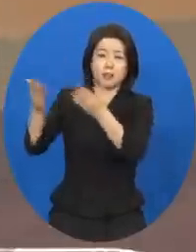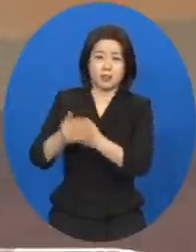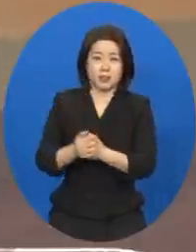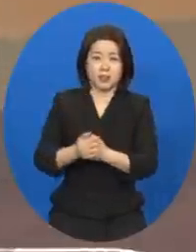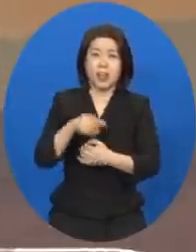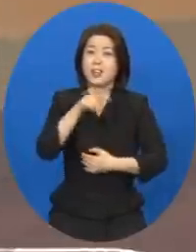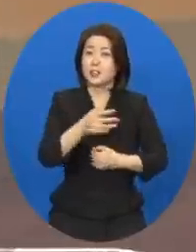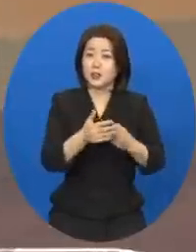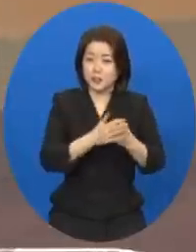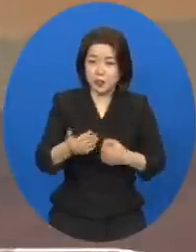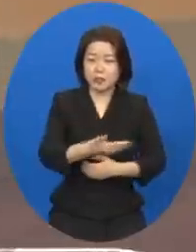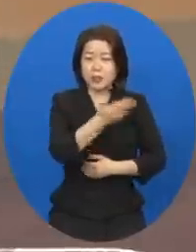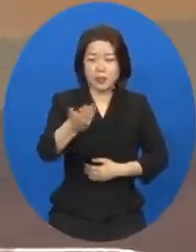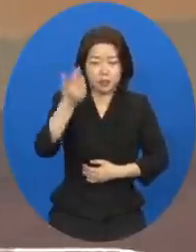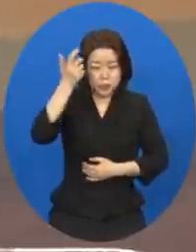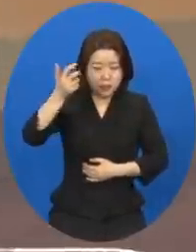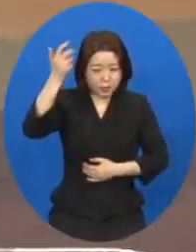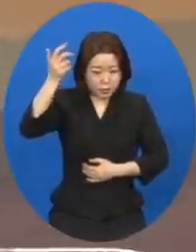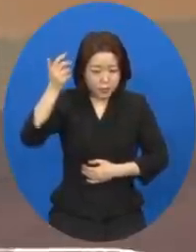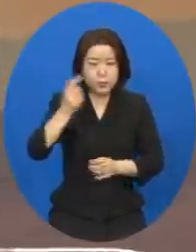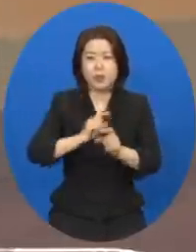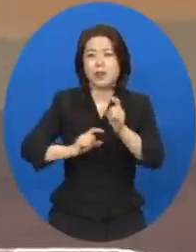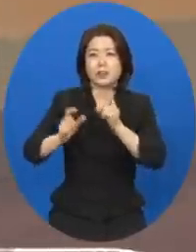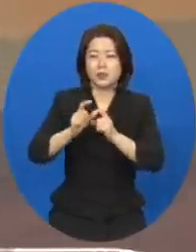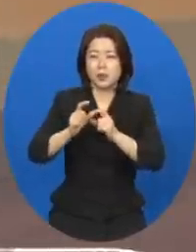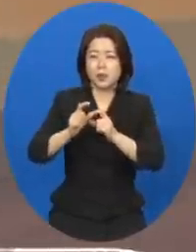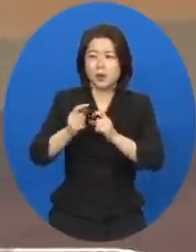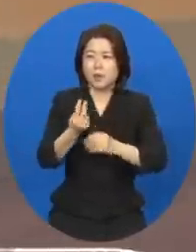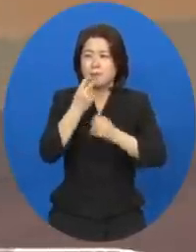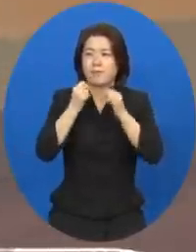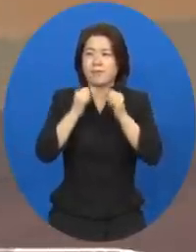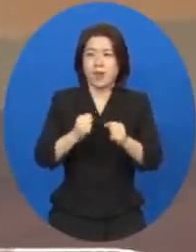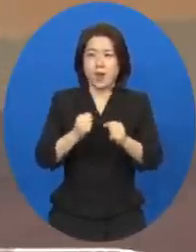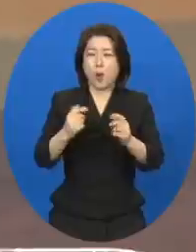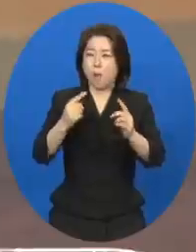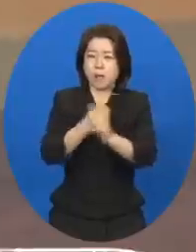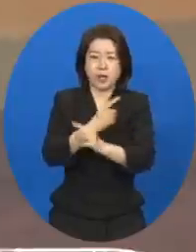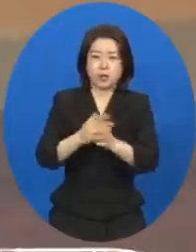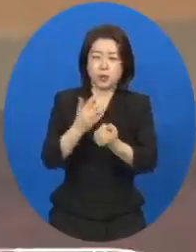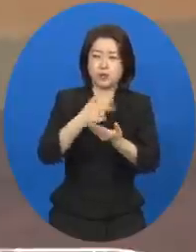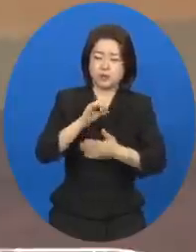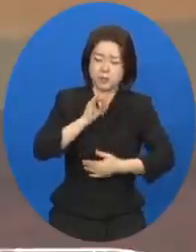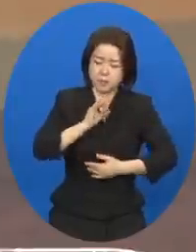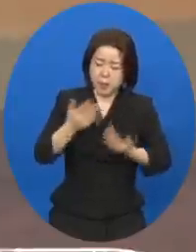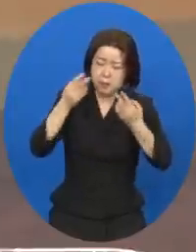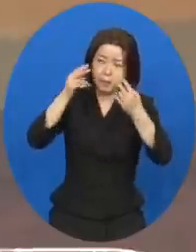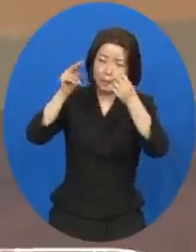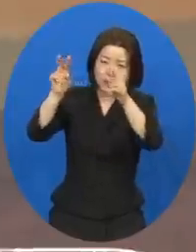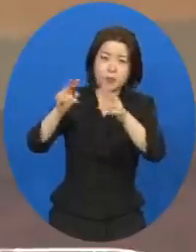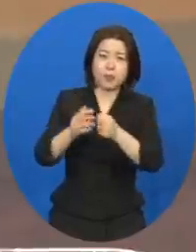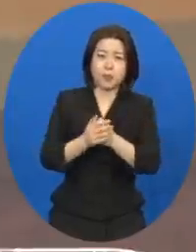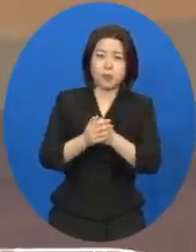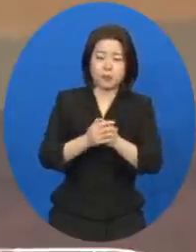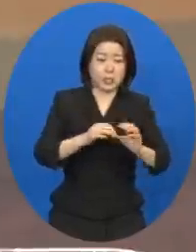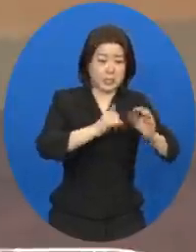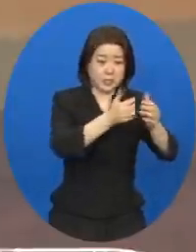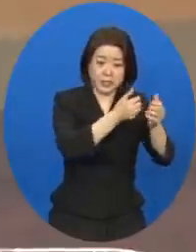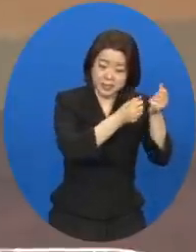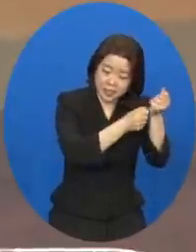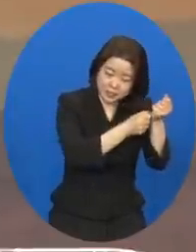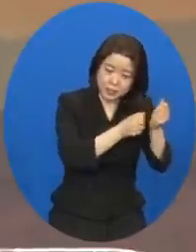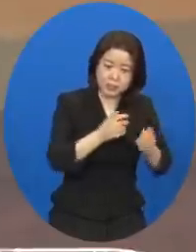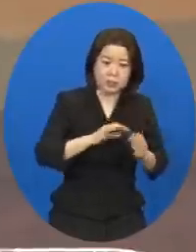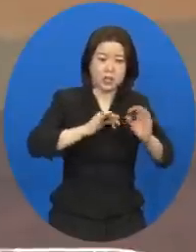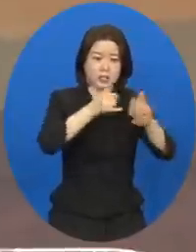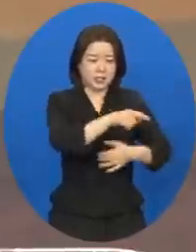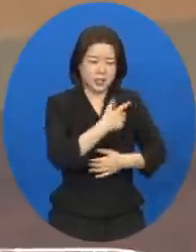여러분이 영적으로 더 살았고 주님만 바라보았고 세상 의지하고 세상 소망